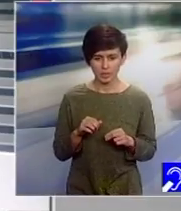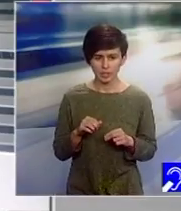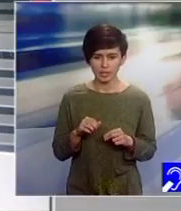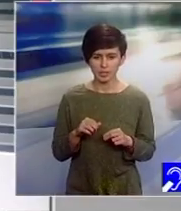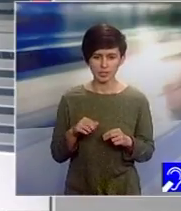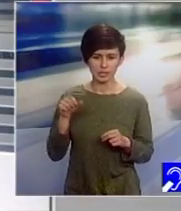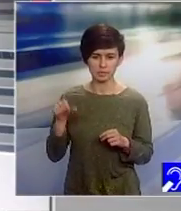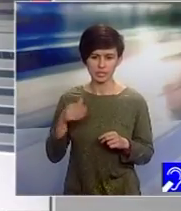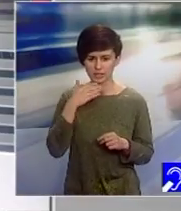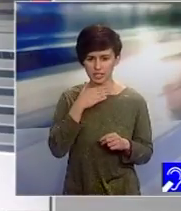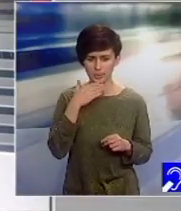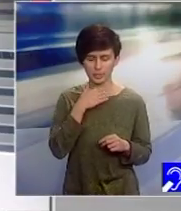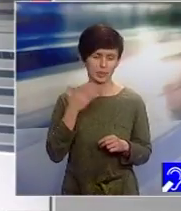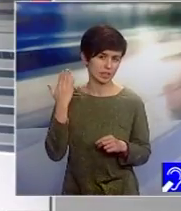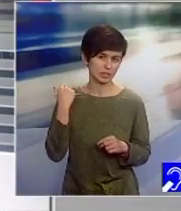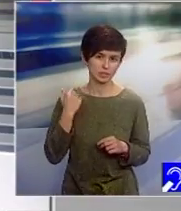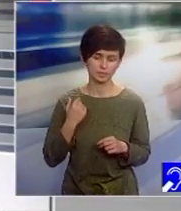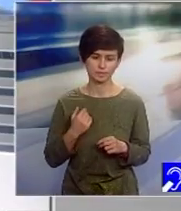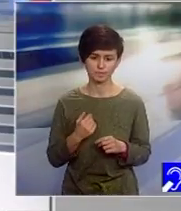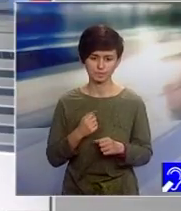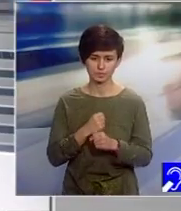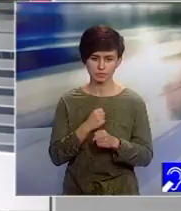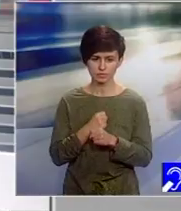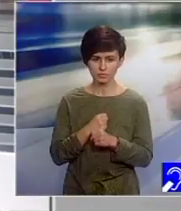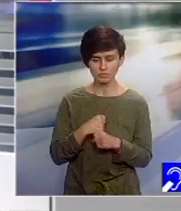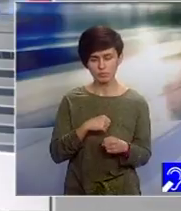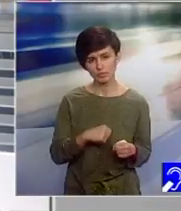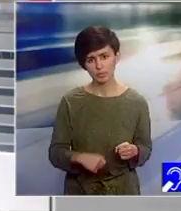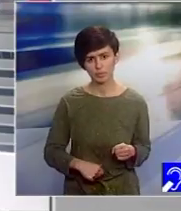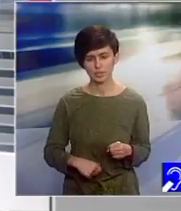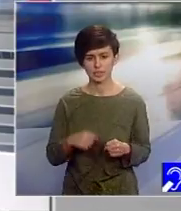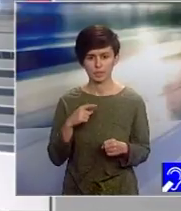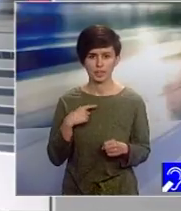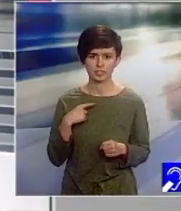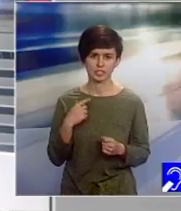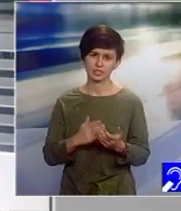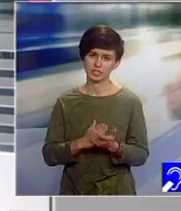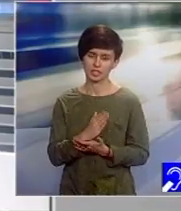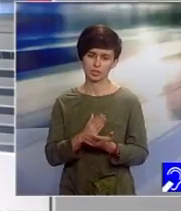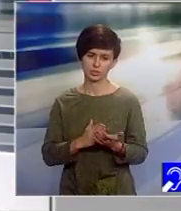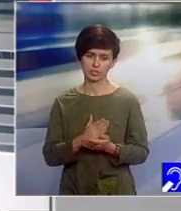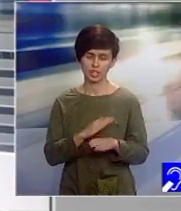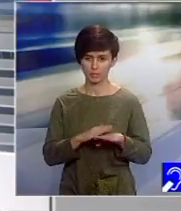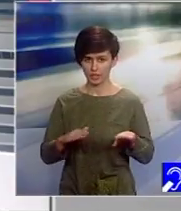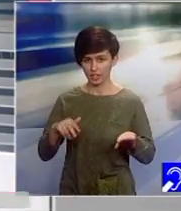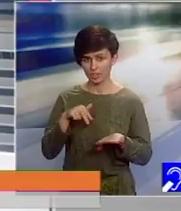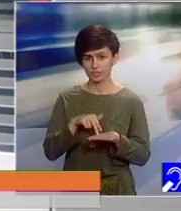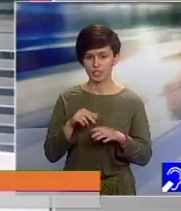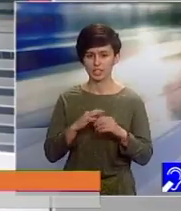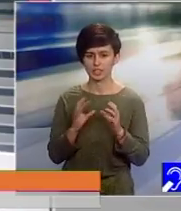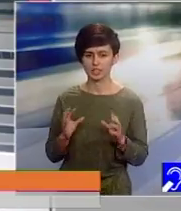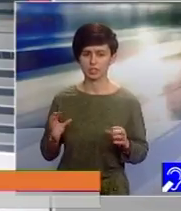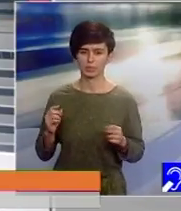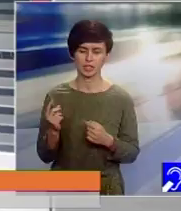printre laureați au făcut în general carieră și sunt prezență constantă la scenelor din România și din străinătate. Deci se pare